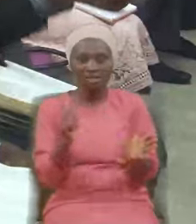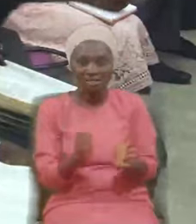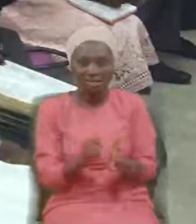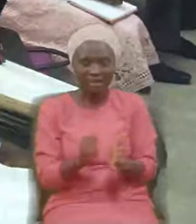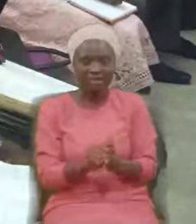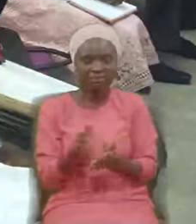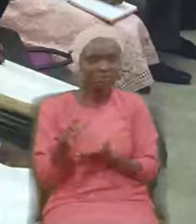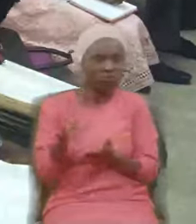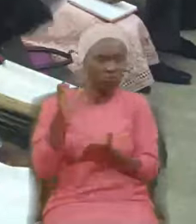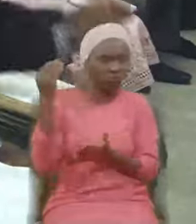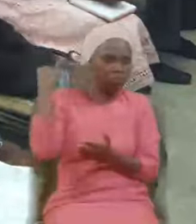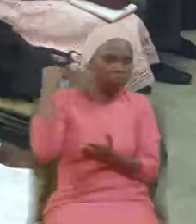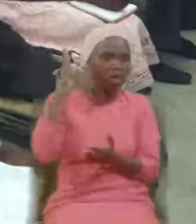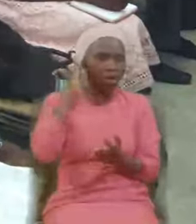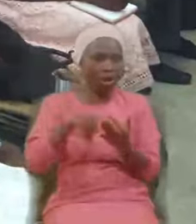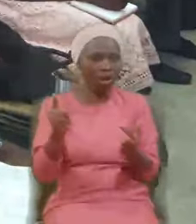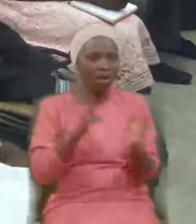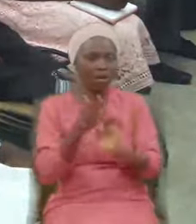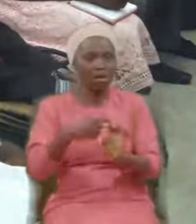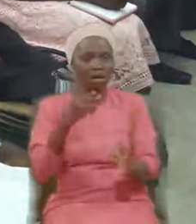La bosse va disparaître ce soir.